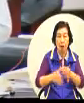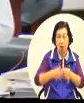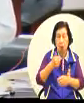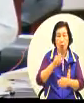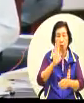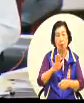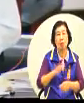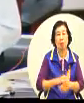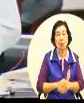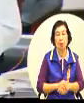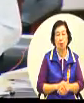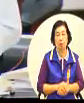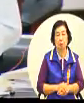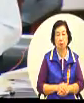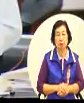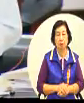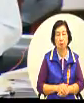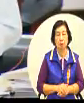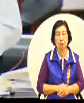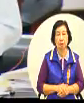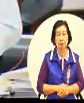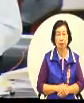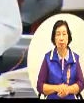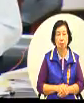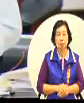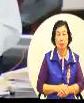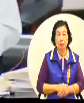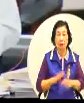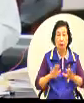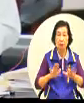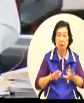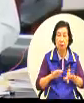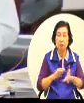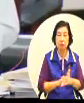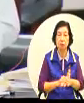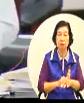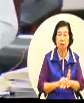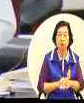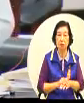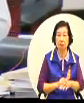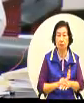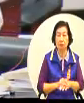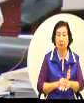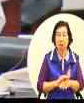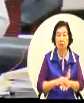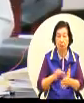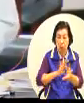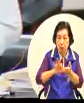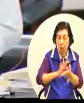但是呢夜引水案因为是500亿，